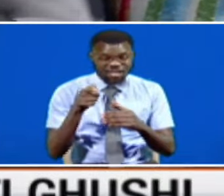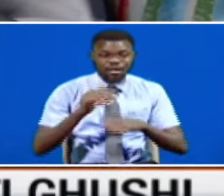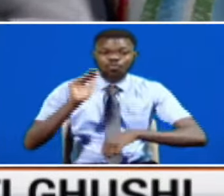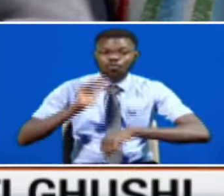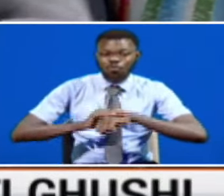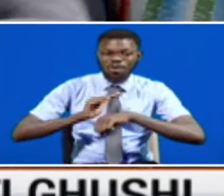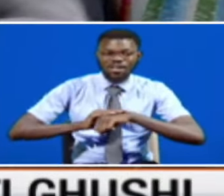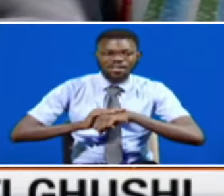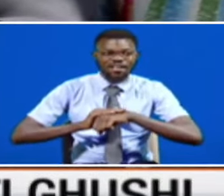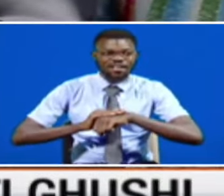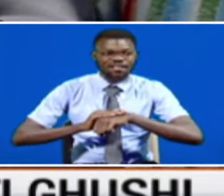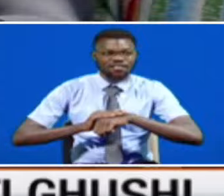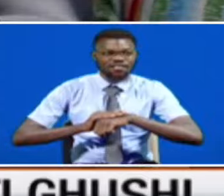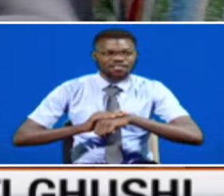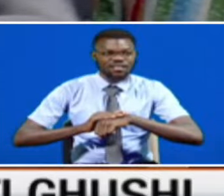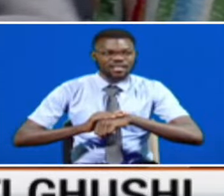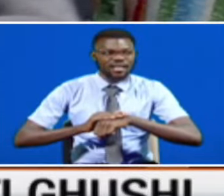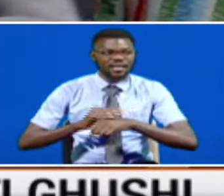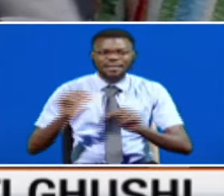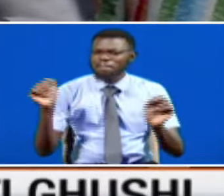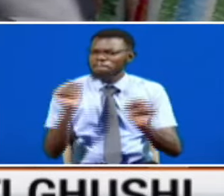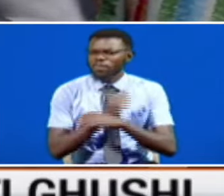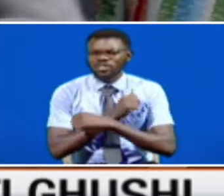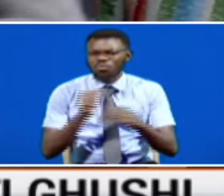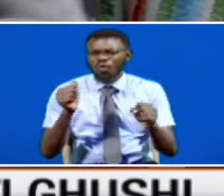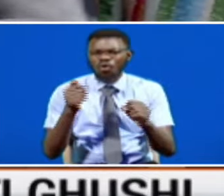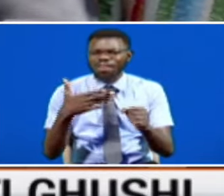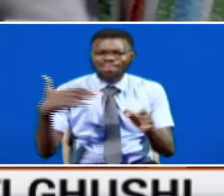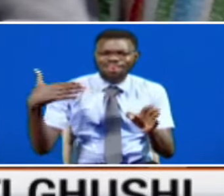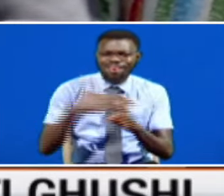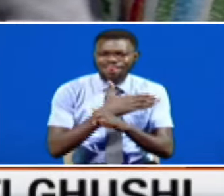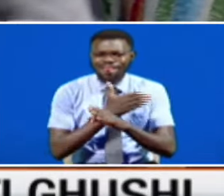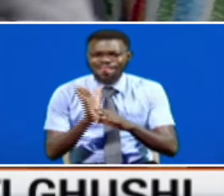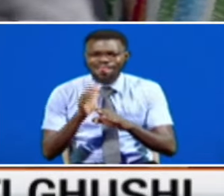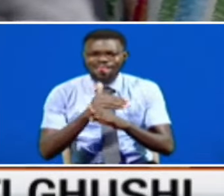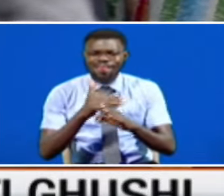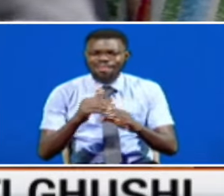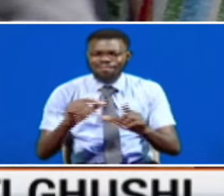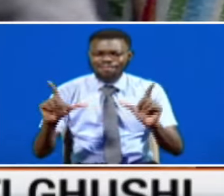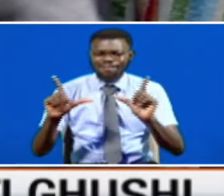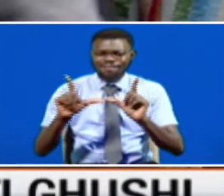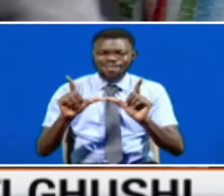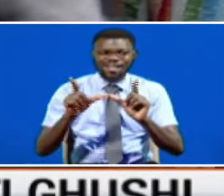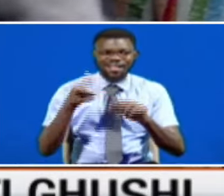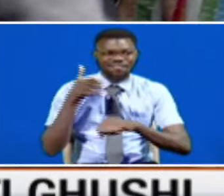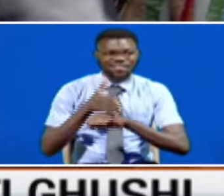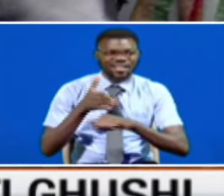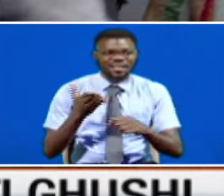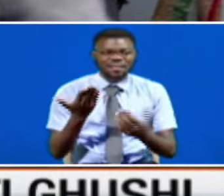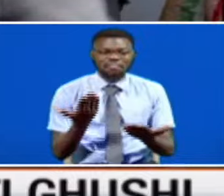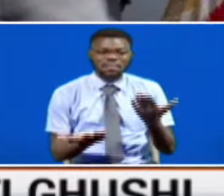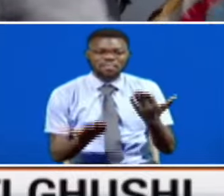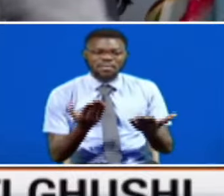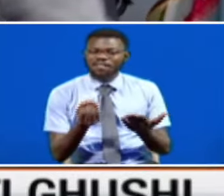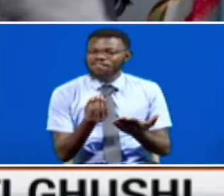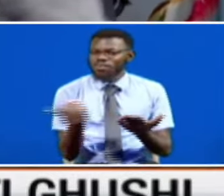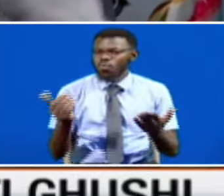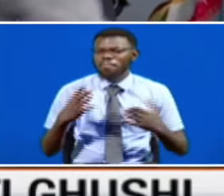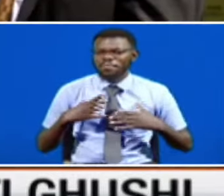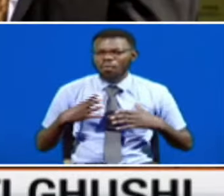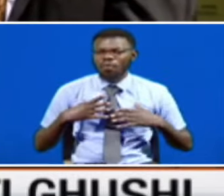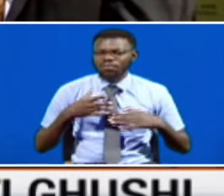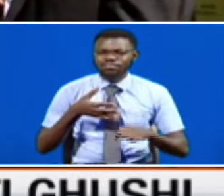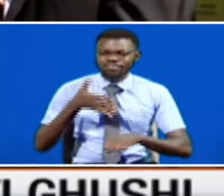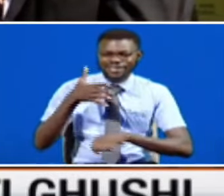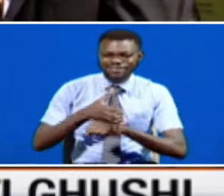automation, most of these things will be history and will be having very, very few people who can forge these